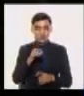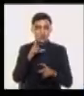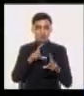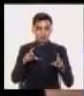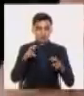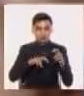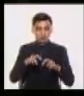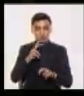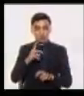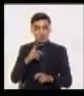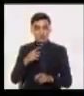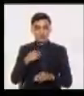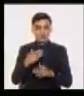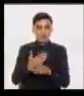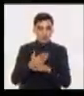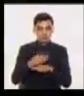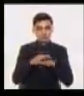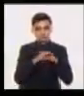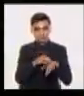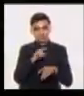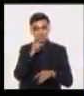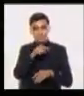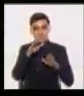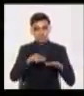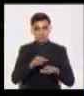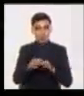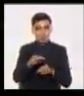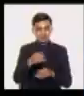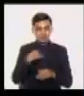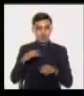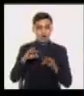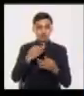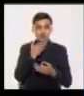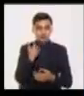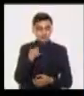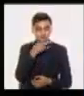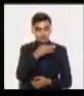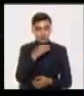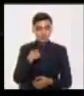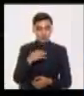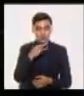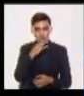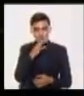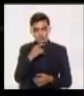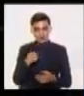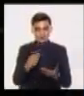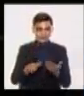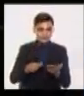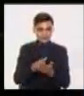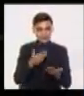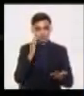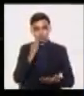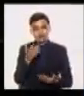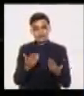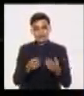которые смогут меня перевести на ту сторону. Скажу, что у меня нет разрешения и надо любым способом, возможно, и за деньги,